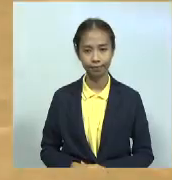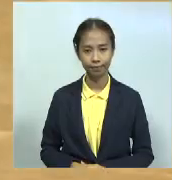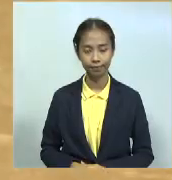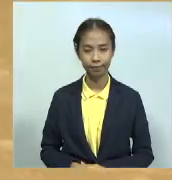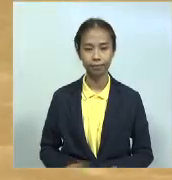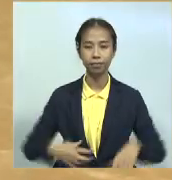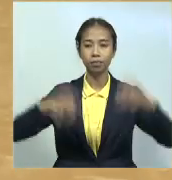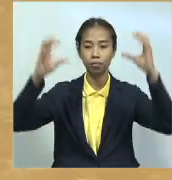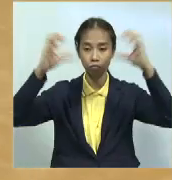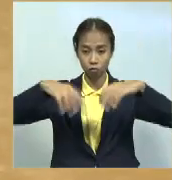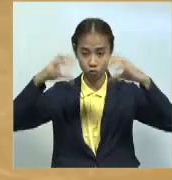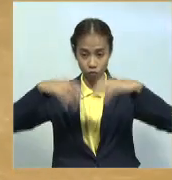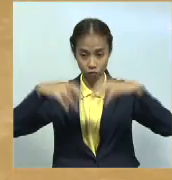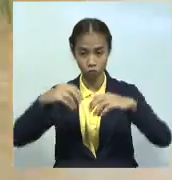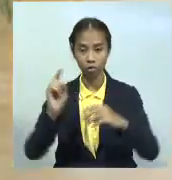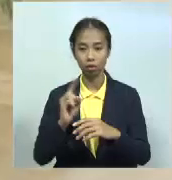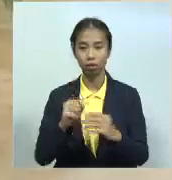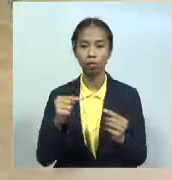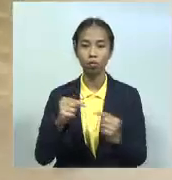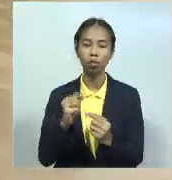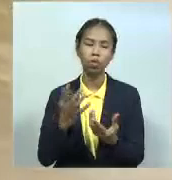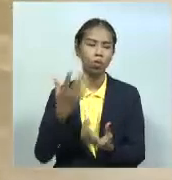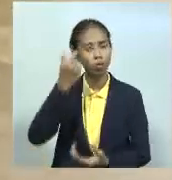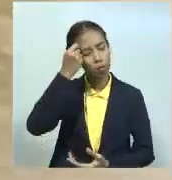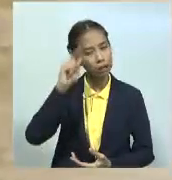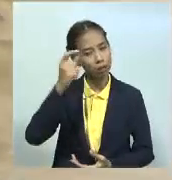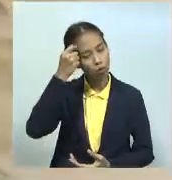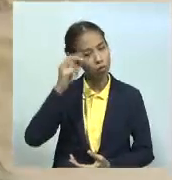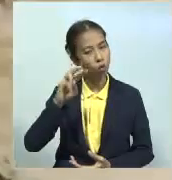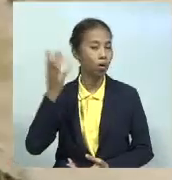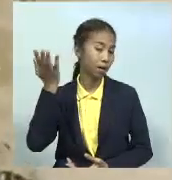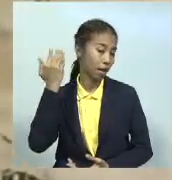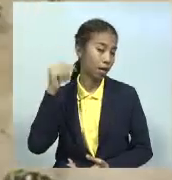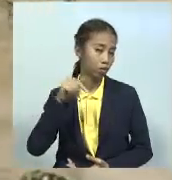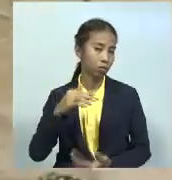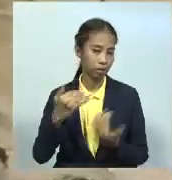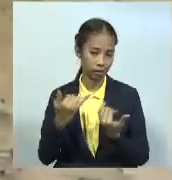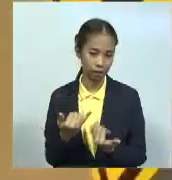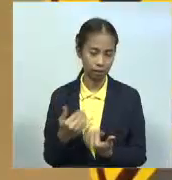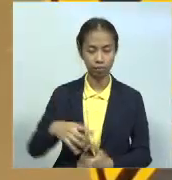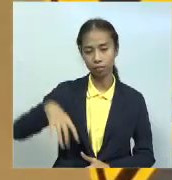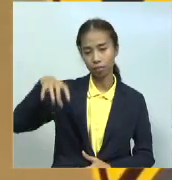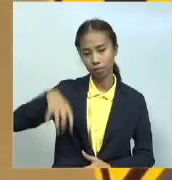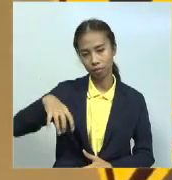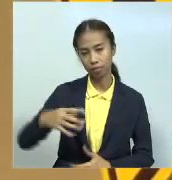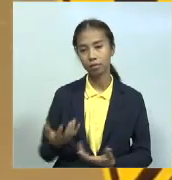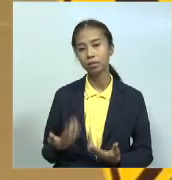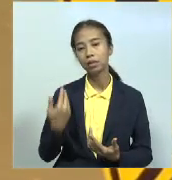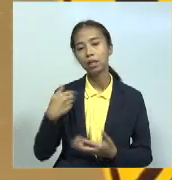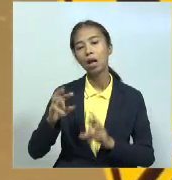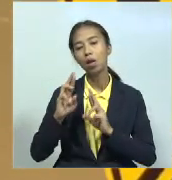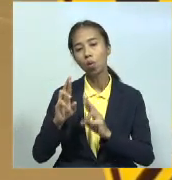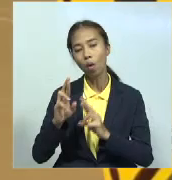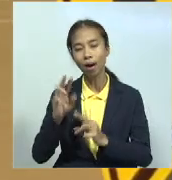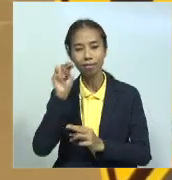จากสถานการณ์ฝนตกหนักต่อเนื่องในช่วง 1-2 วันที่ผ่านมานะคะประกอบกับกรมทรัพยากรธรณีได้ประกาศให้เฝ้าระ